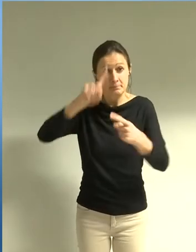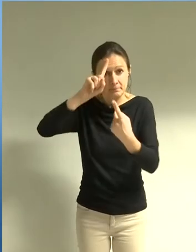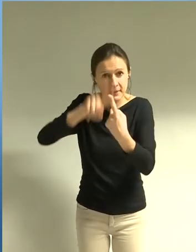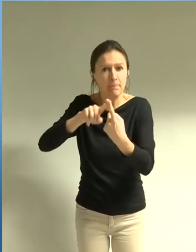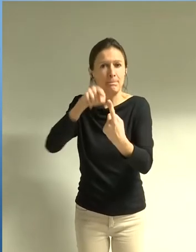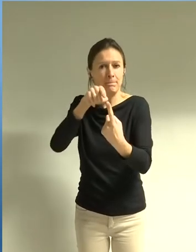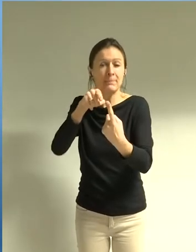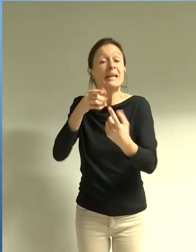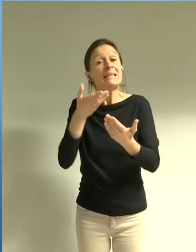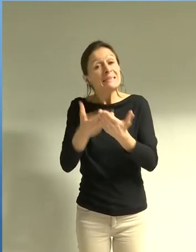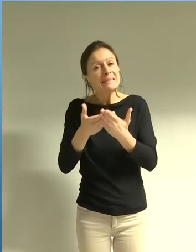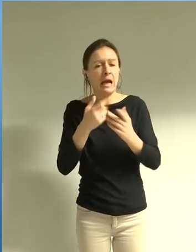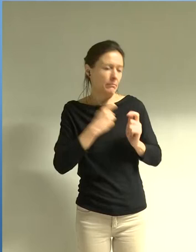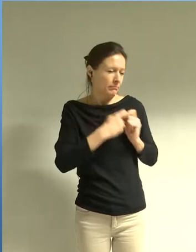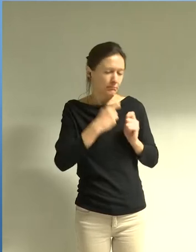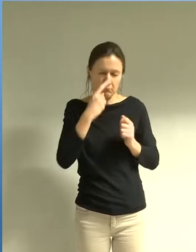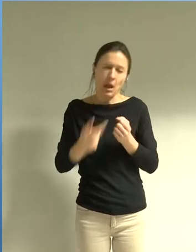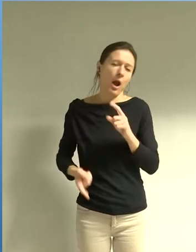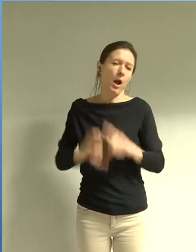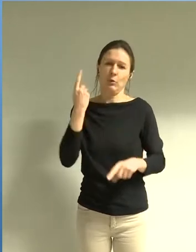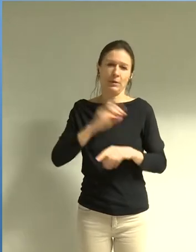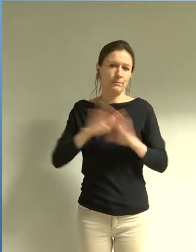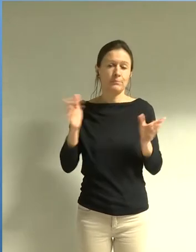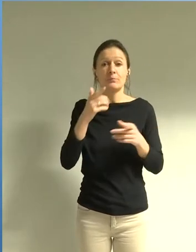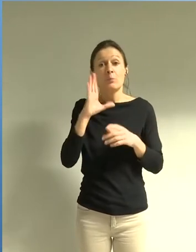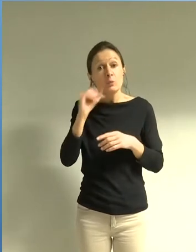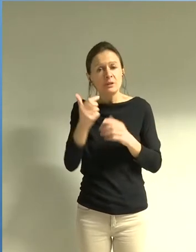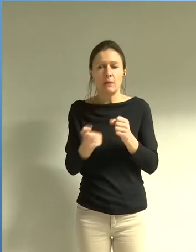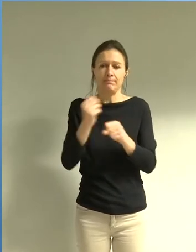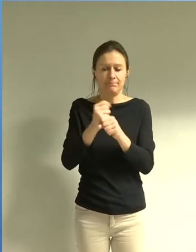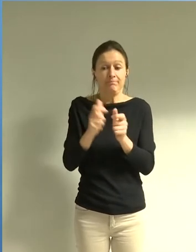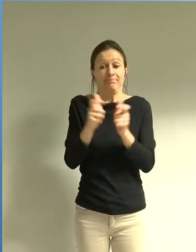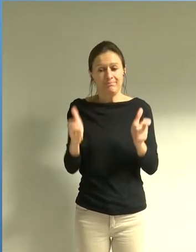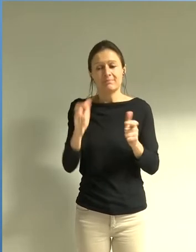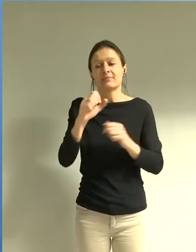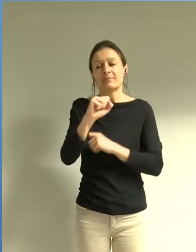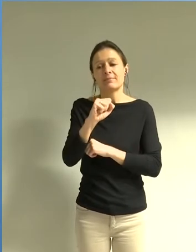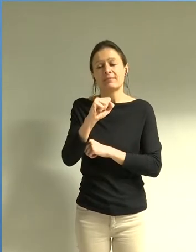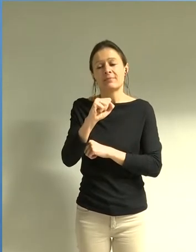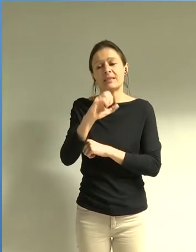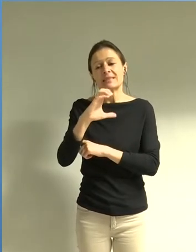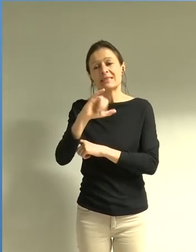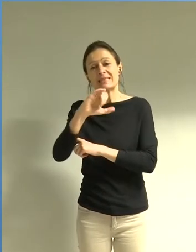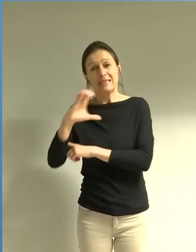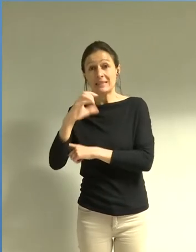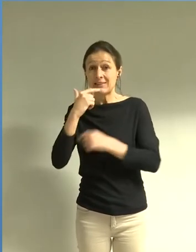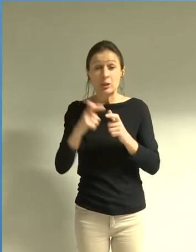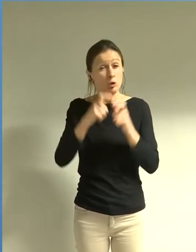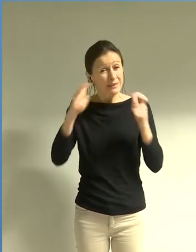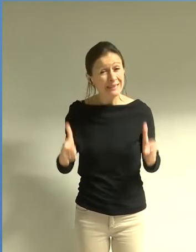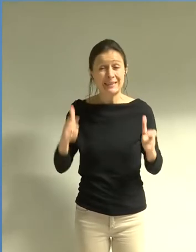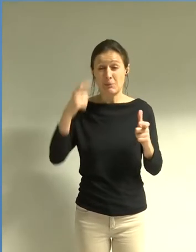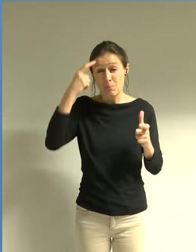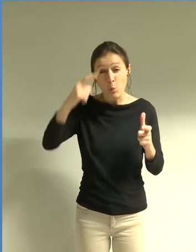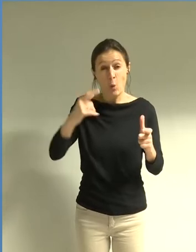donc on est une société coopérative d'intérêt collectif cet intérêt collectif